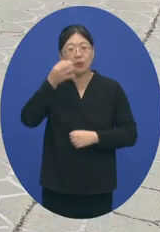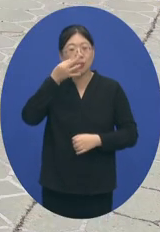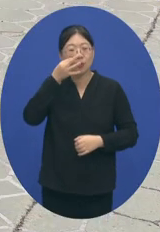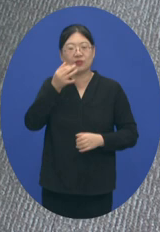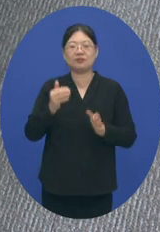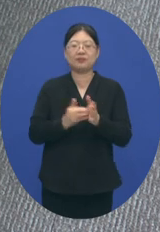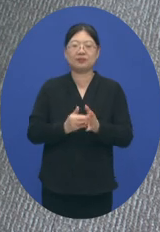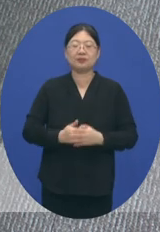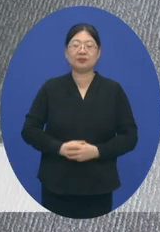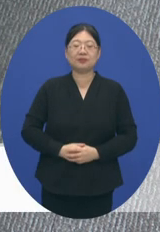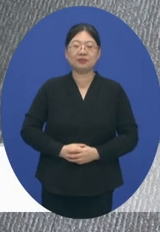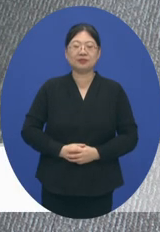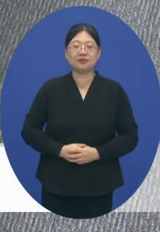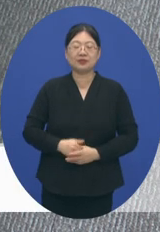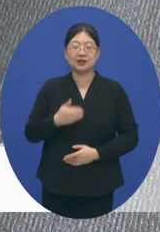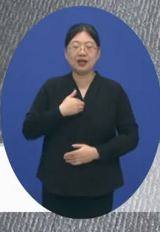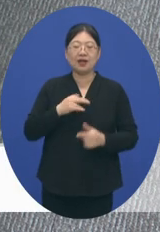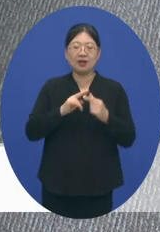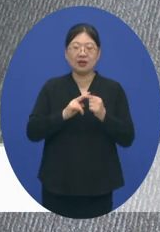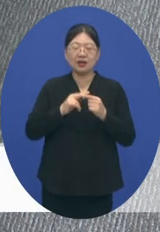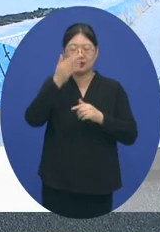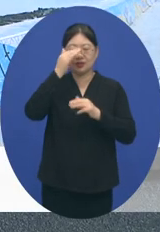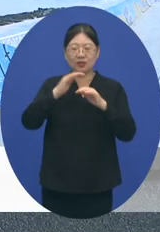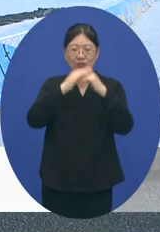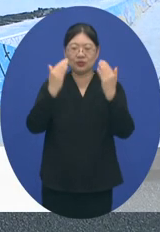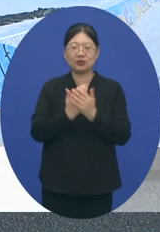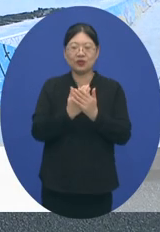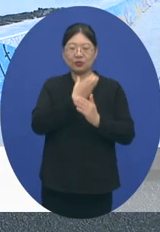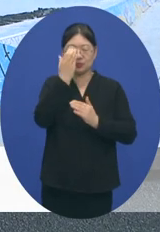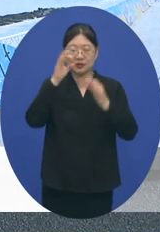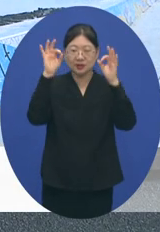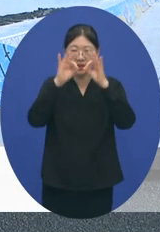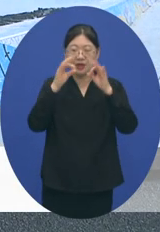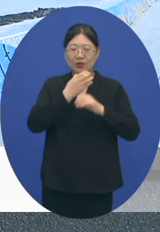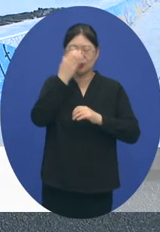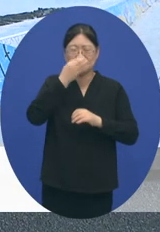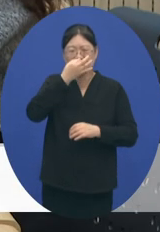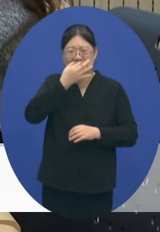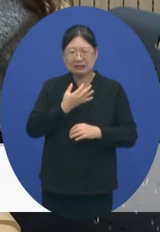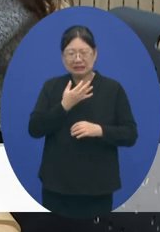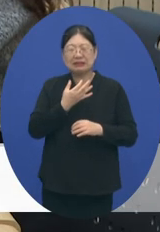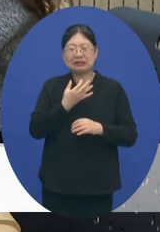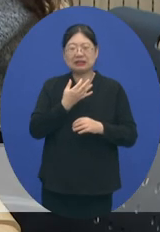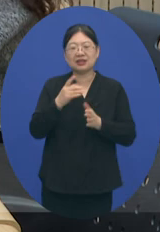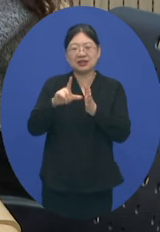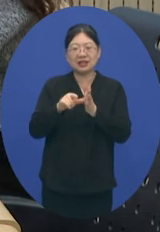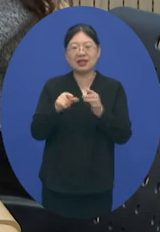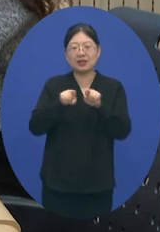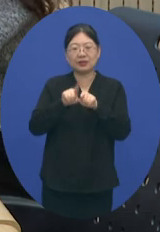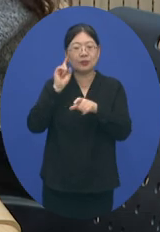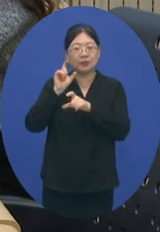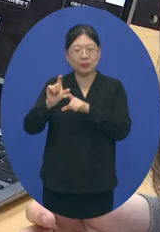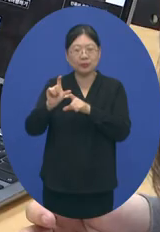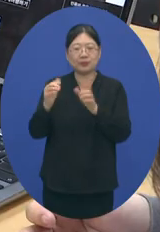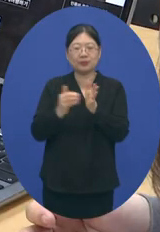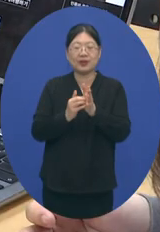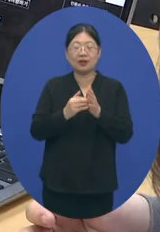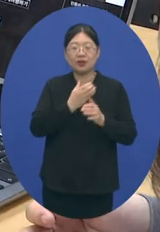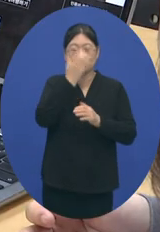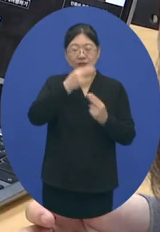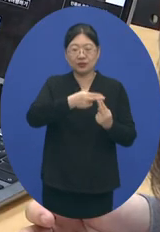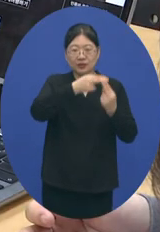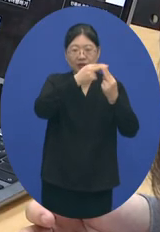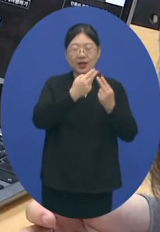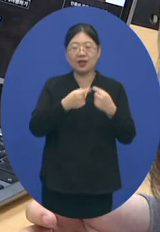있습니다. 나뿐만 아니라 청년 전체의 꿈을 찾고 꿈이 버거워진 시대를 함께 고민했습니다. 꿈을